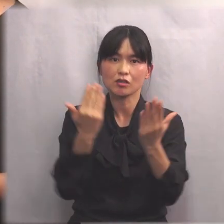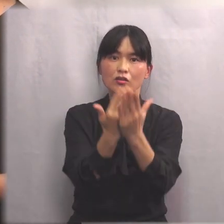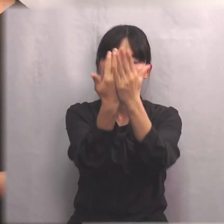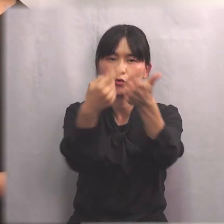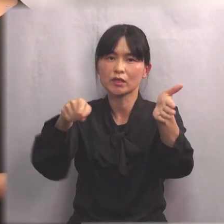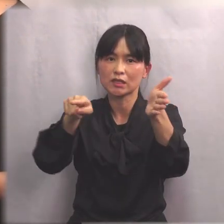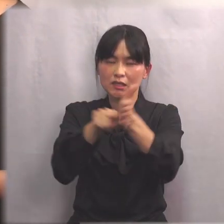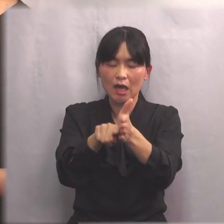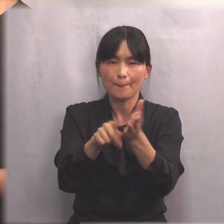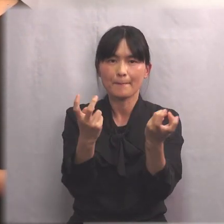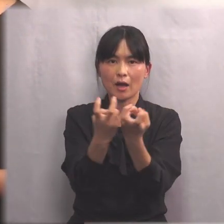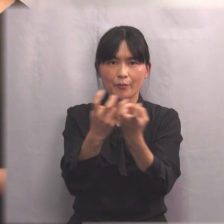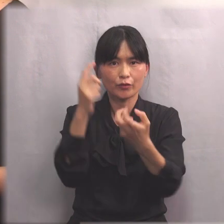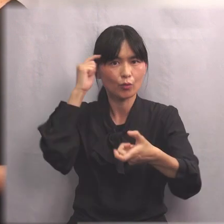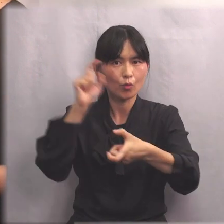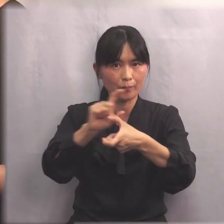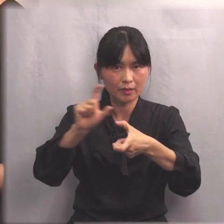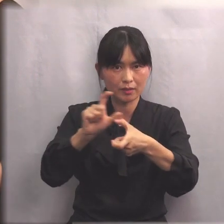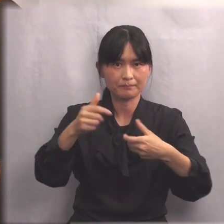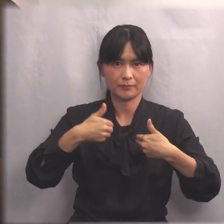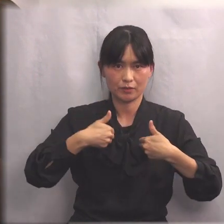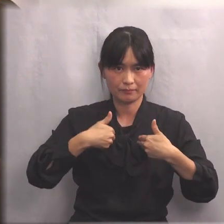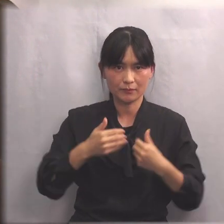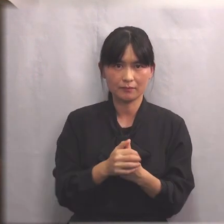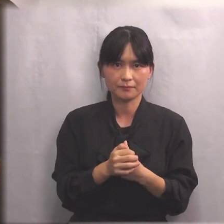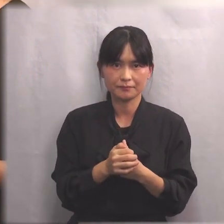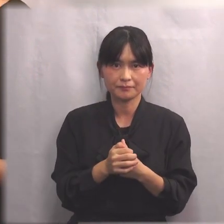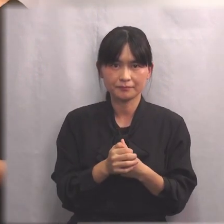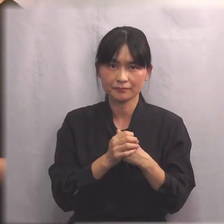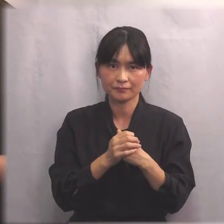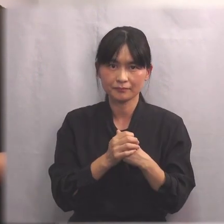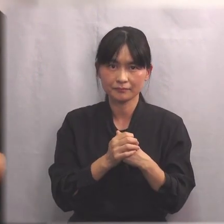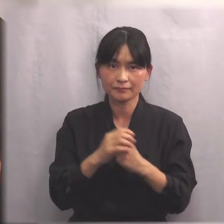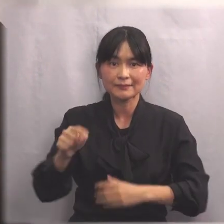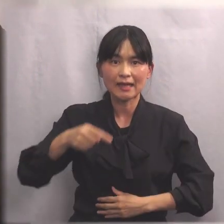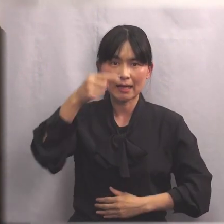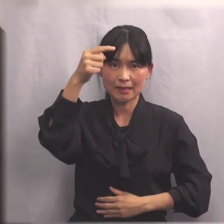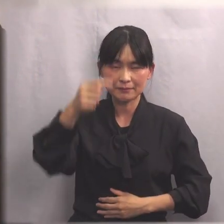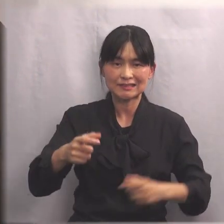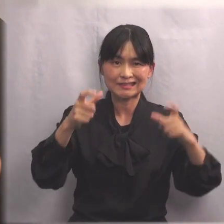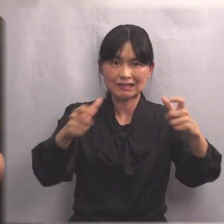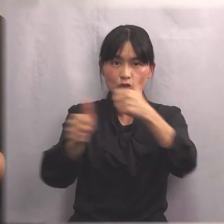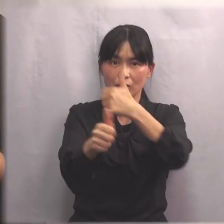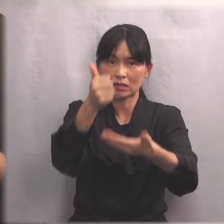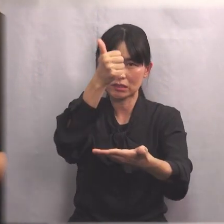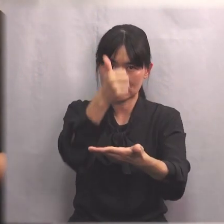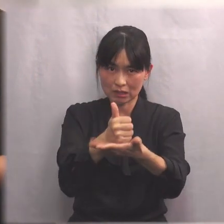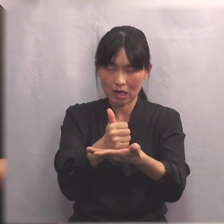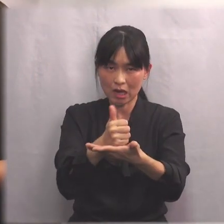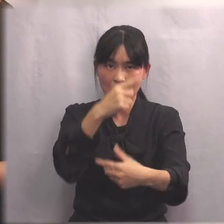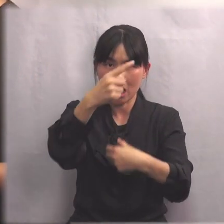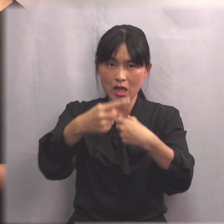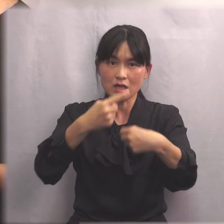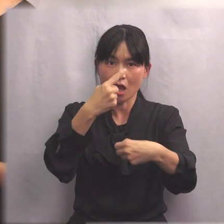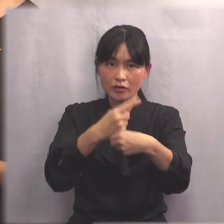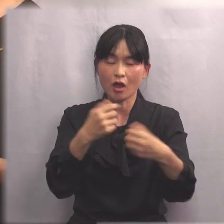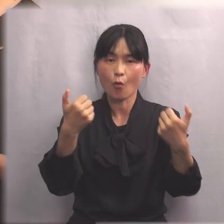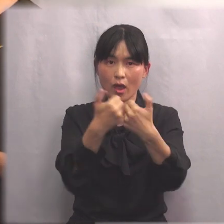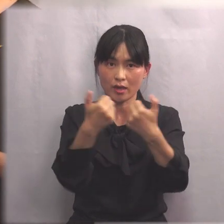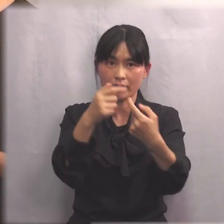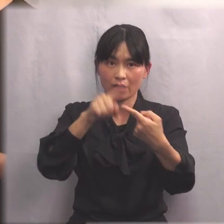전략 또한 고민해야 하는 역할을 함께 담당하게 됩니다. 다음은 지역위원장 연석회의의 혁신